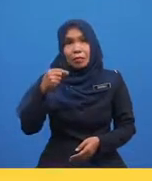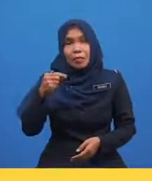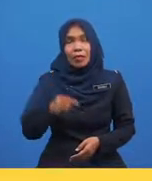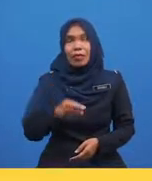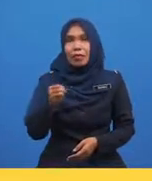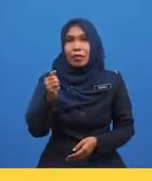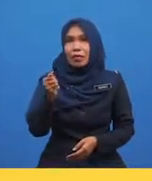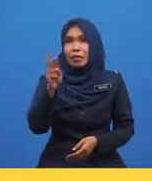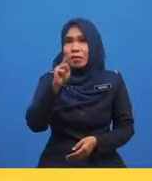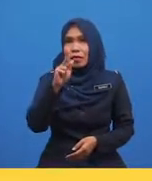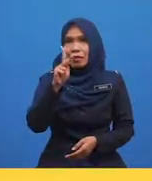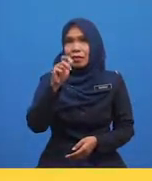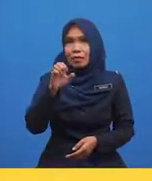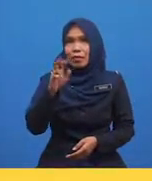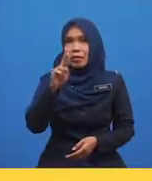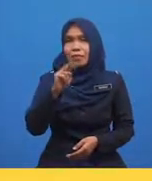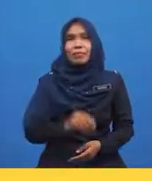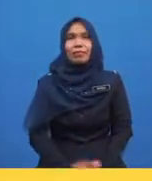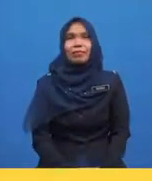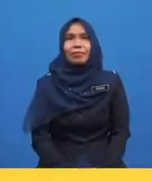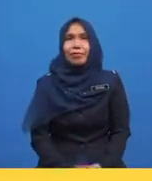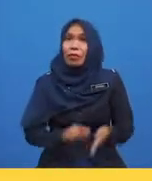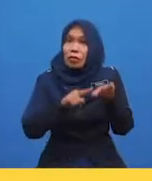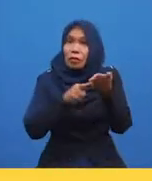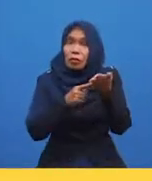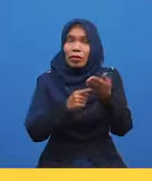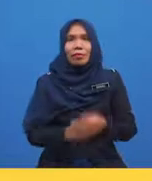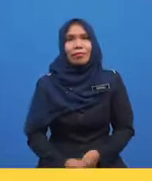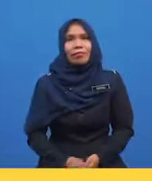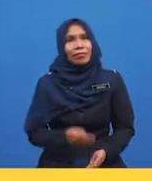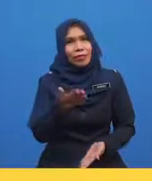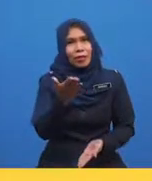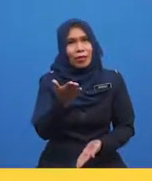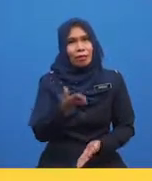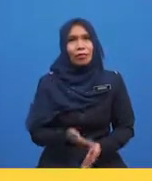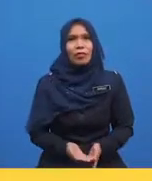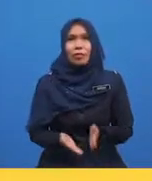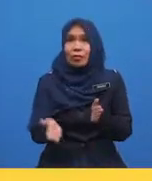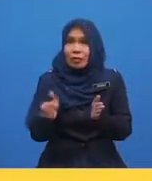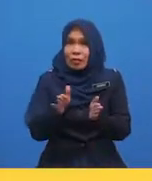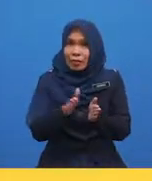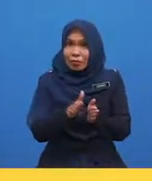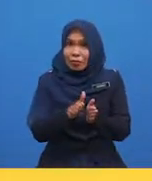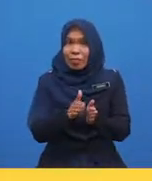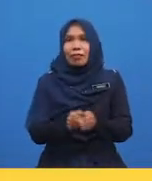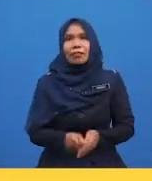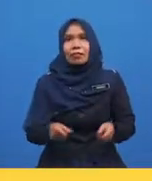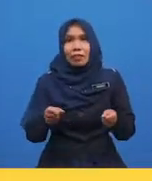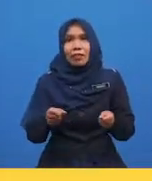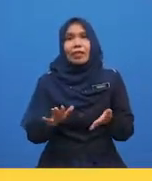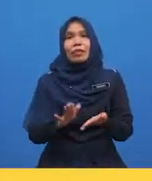Mula-mula, kamu lipat pinggan kertas ini menjadi 2 bahagian.